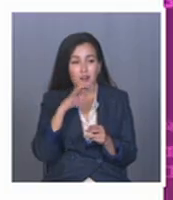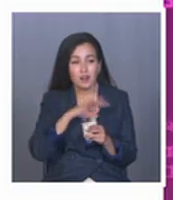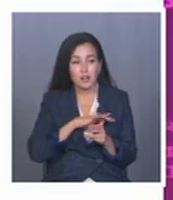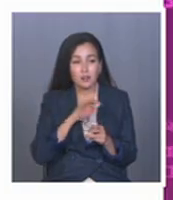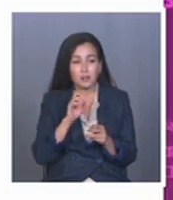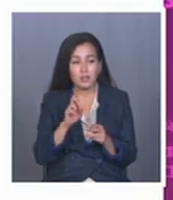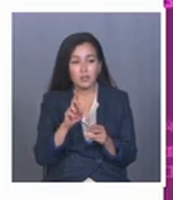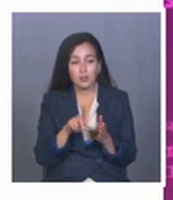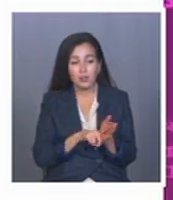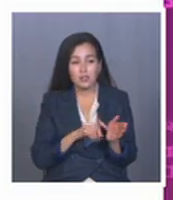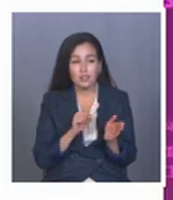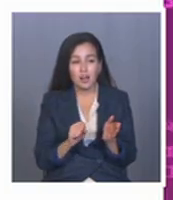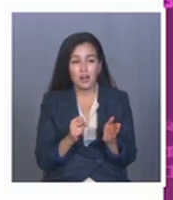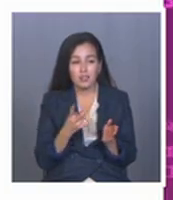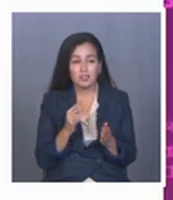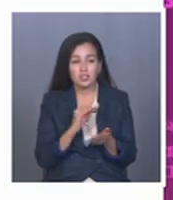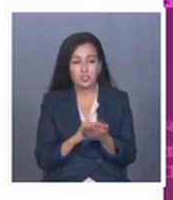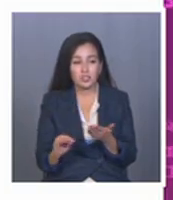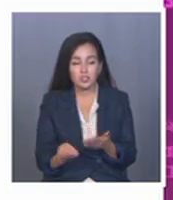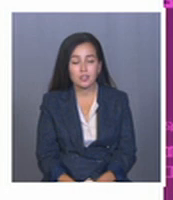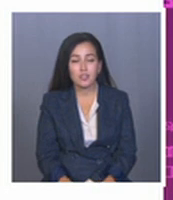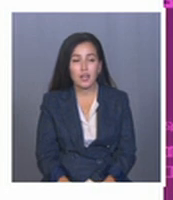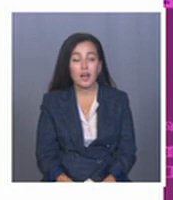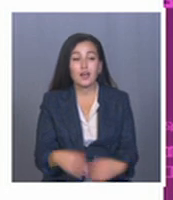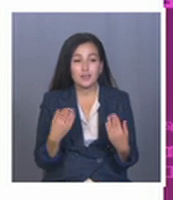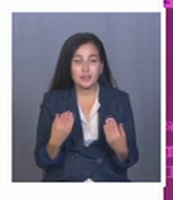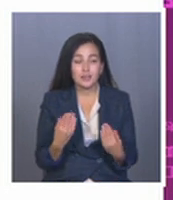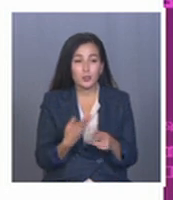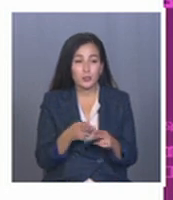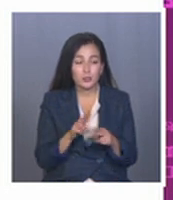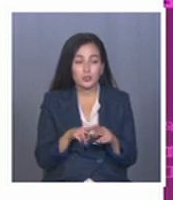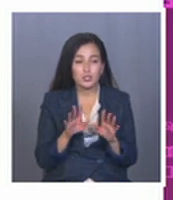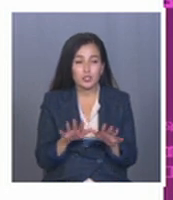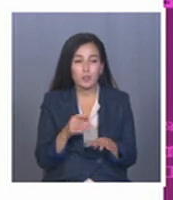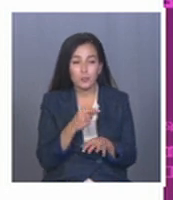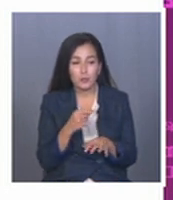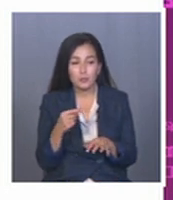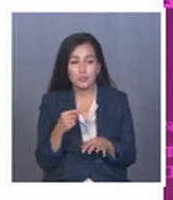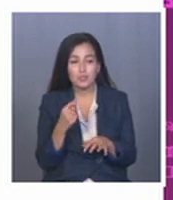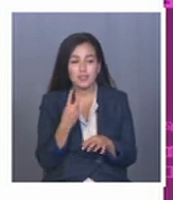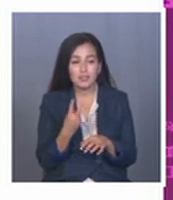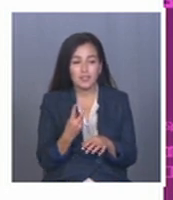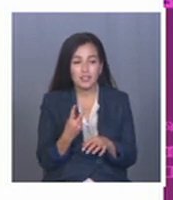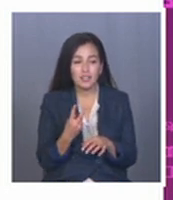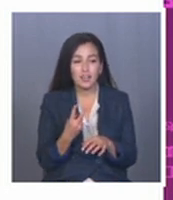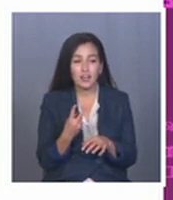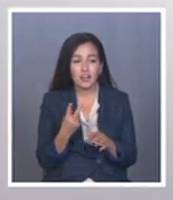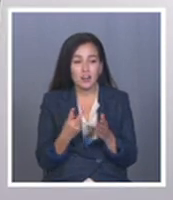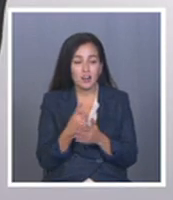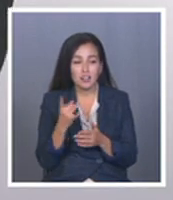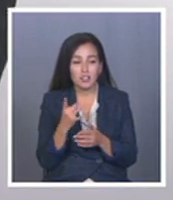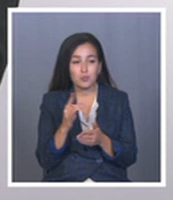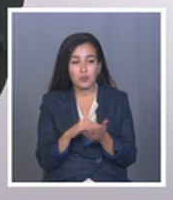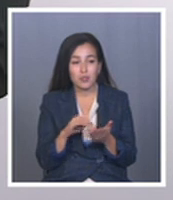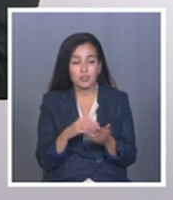b бөлінген а түріне келді. Ал енді мына жерде минус 2 мәрте b бөлінген а және